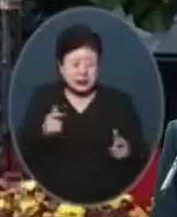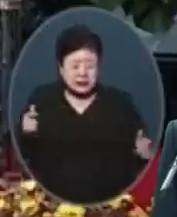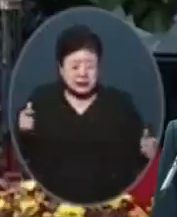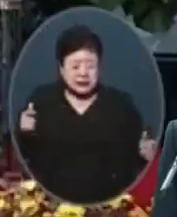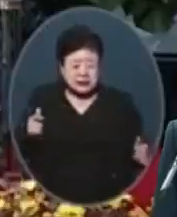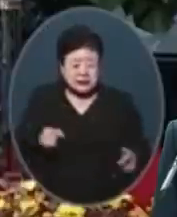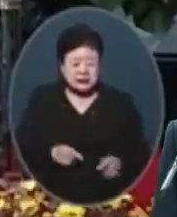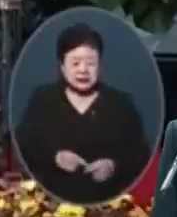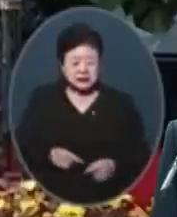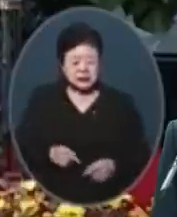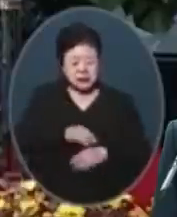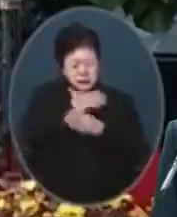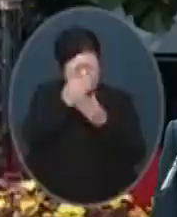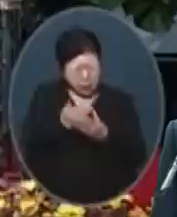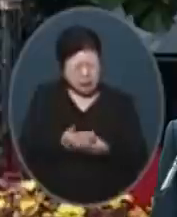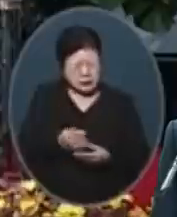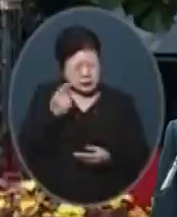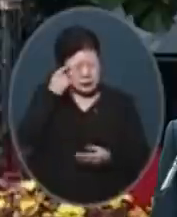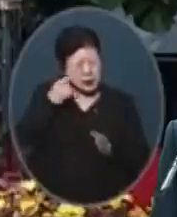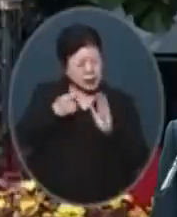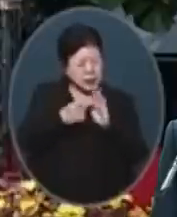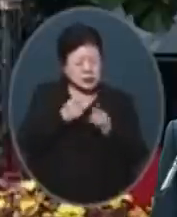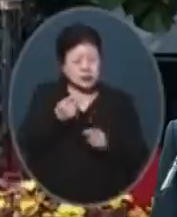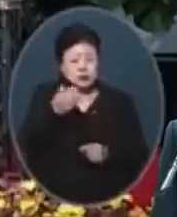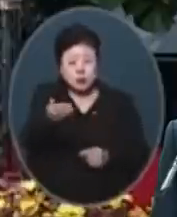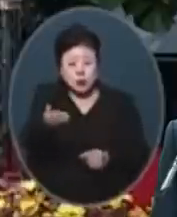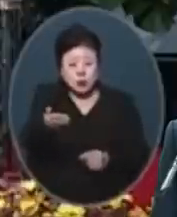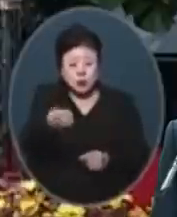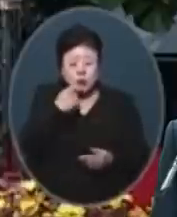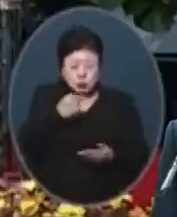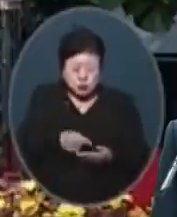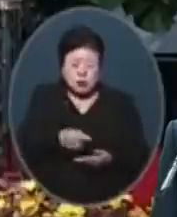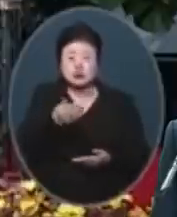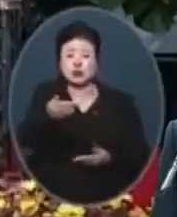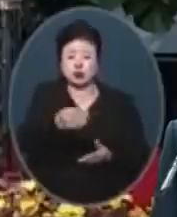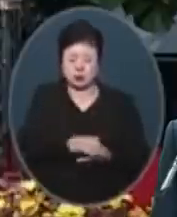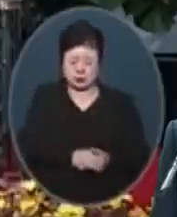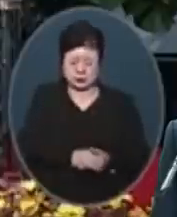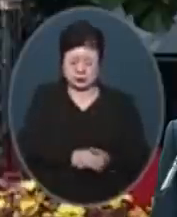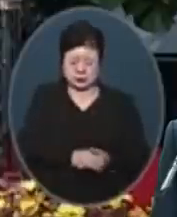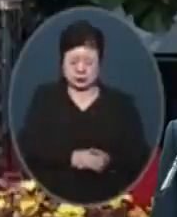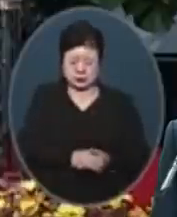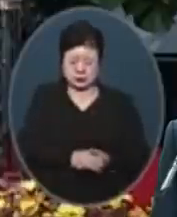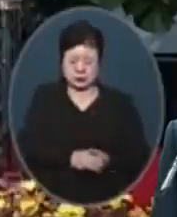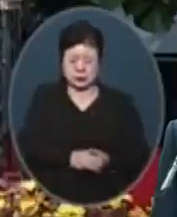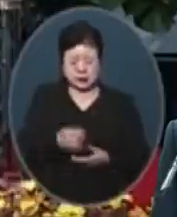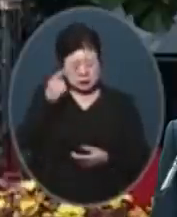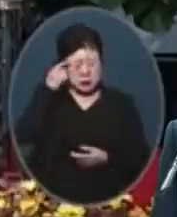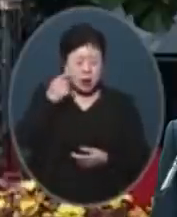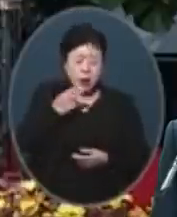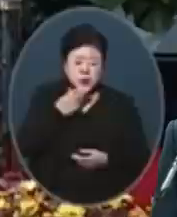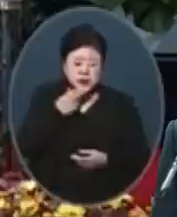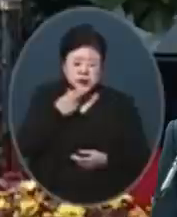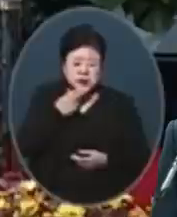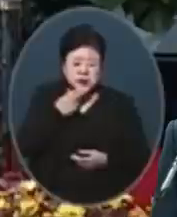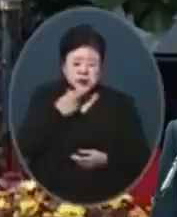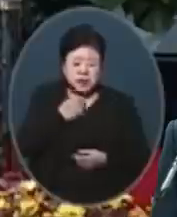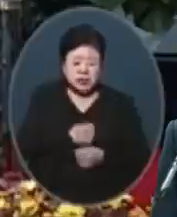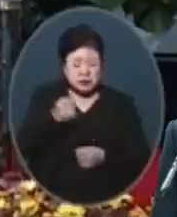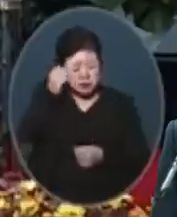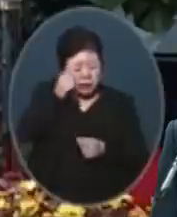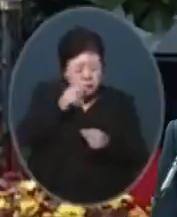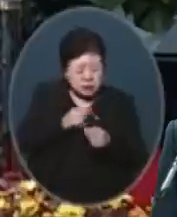온갖 부정적인 말을 자기 자신에게는 쉽게 내뱉는 것입니다. 아무 생각 없이 하는